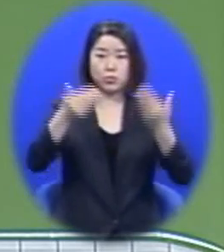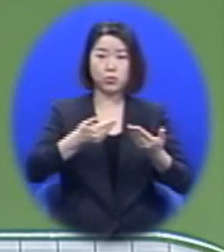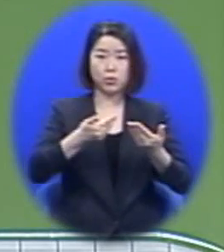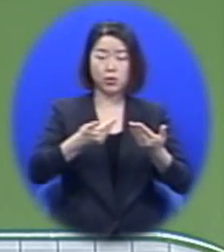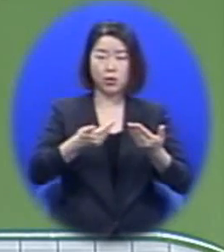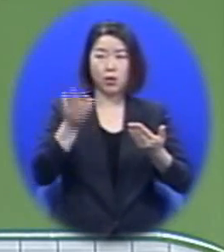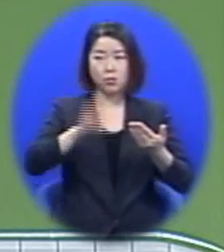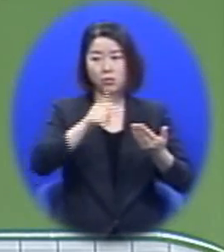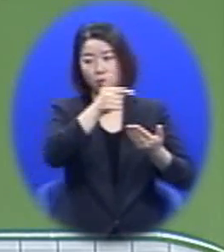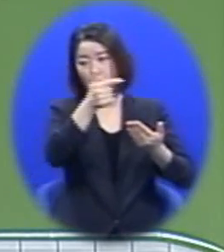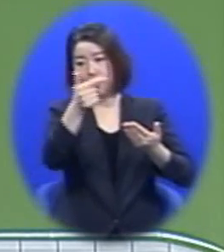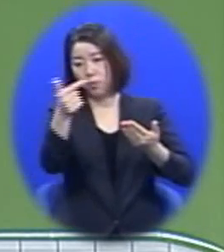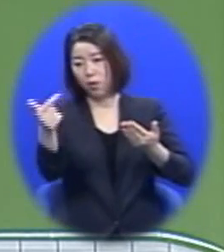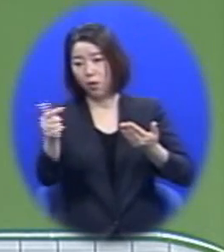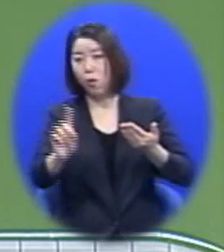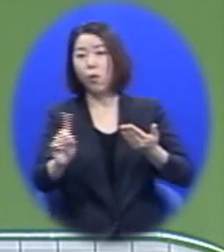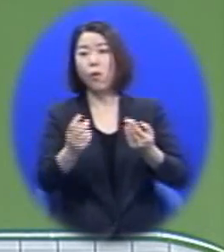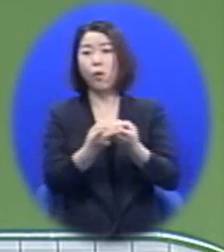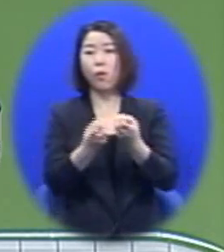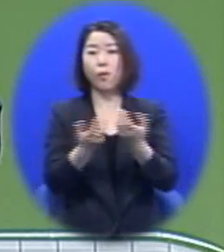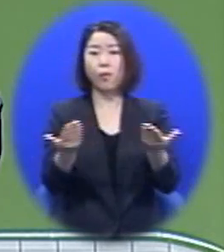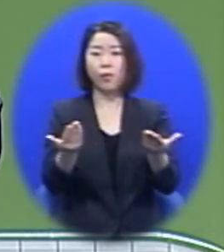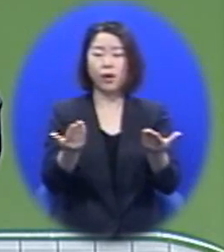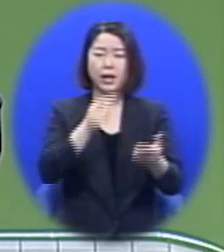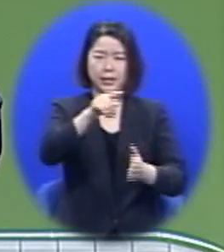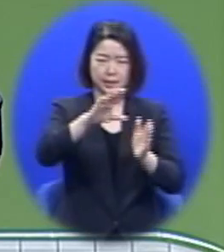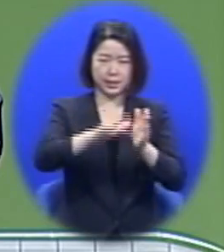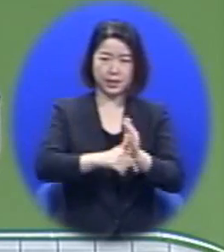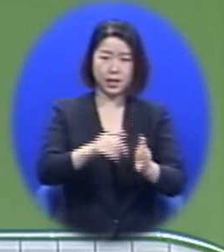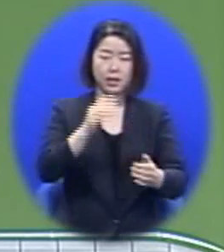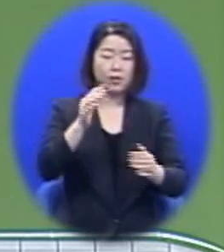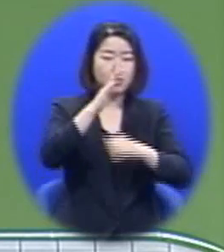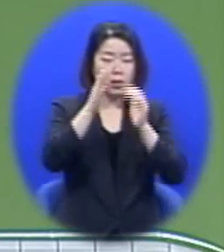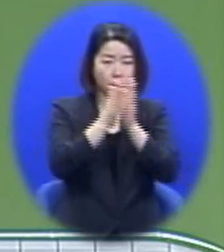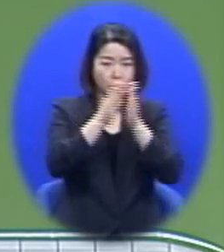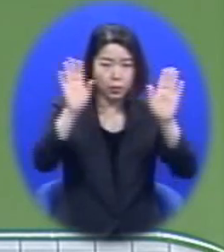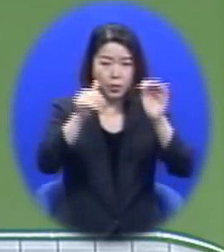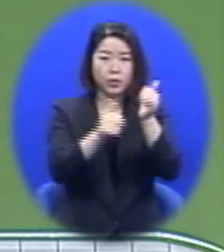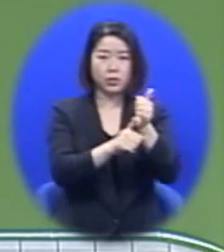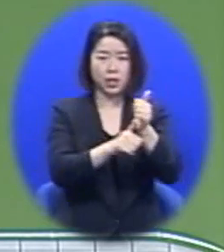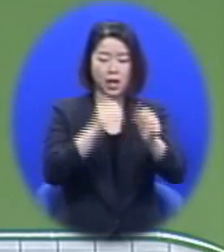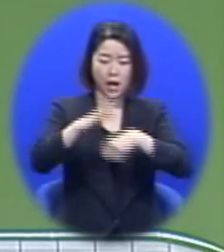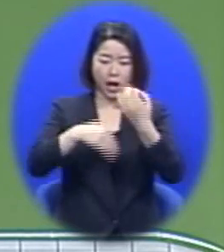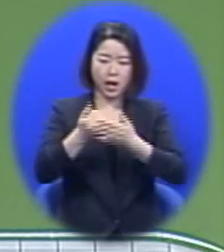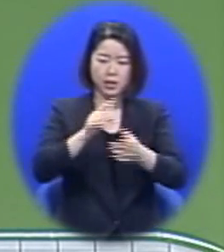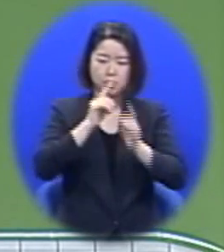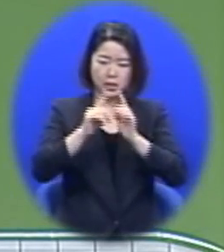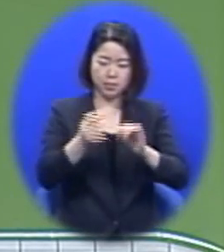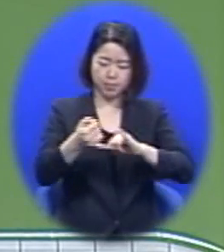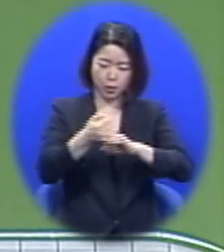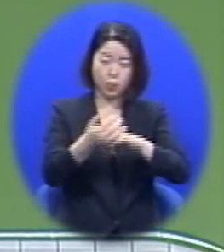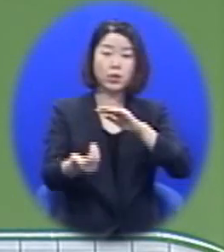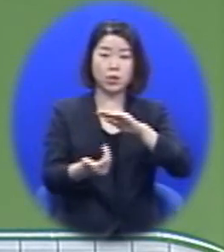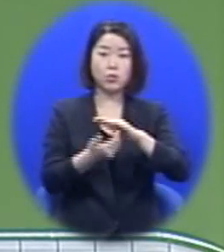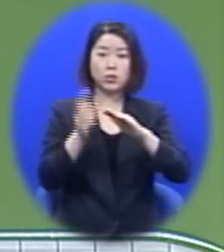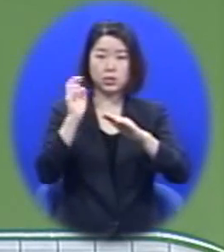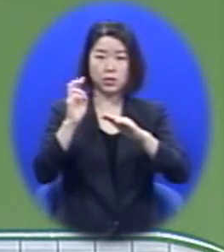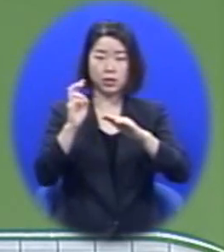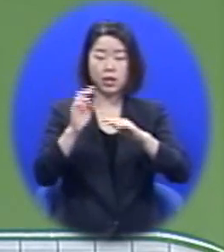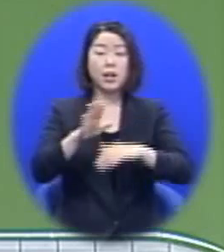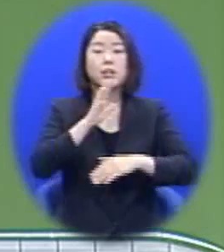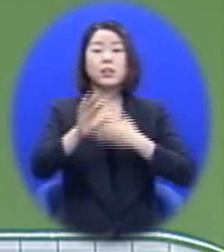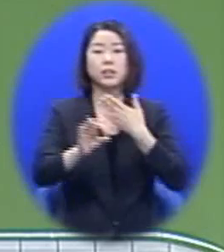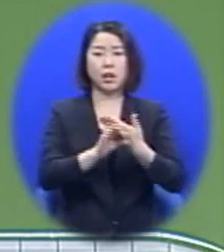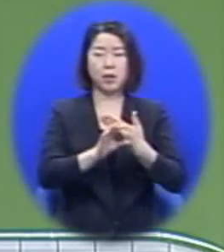시작합니다. 어떻게 해야 되죠? 그때 여호수아가 하나님의 말씀은 반드시 이루어지는 것이지.